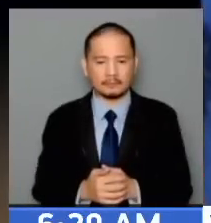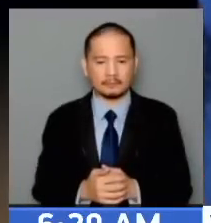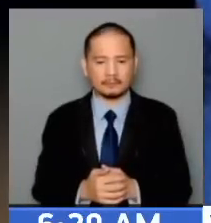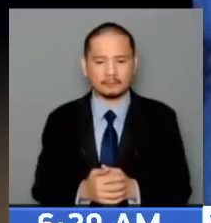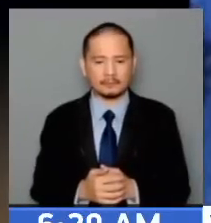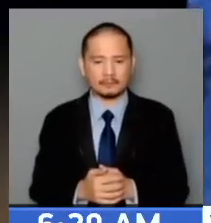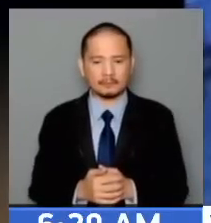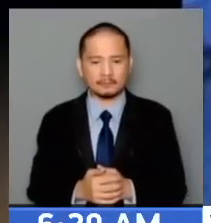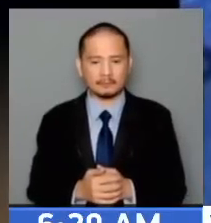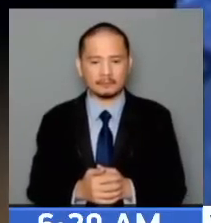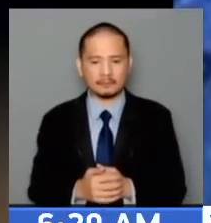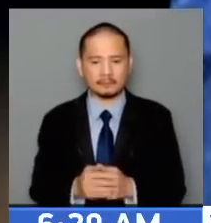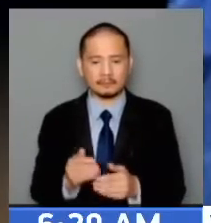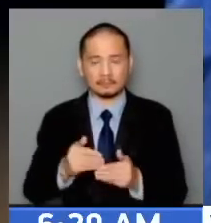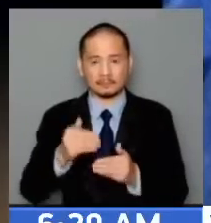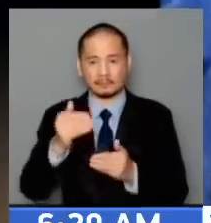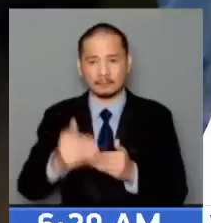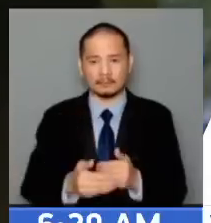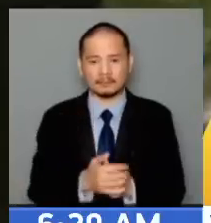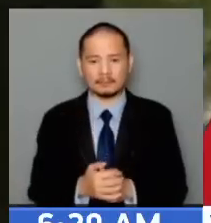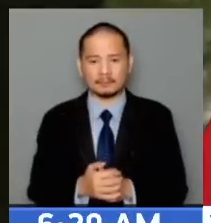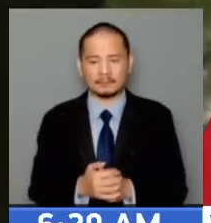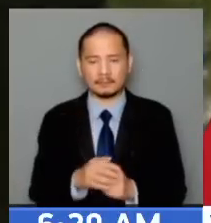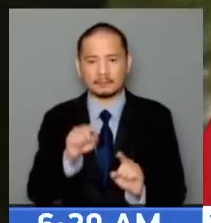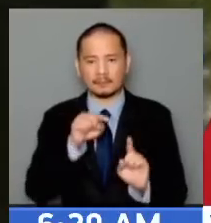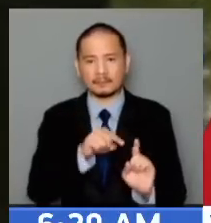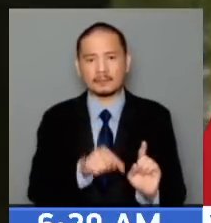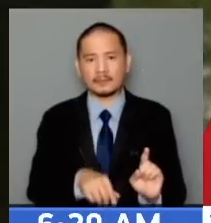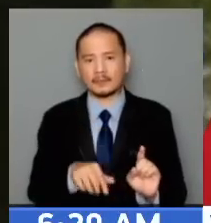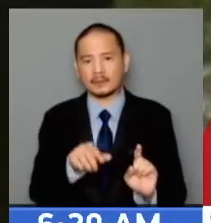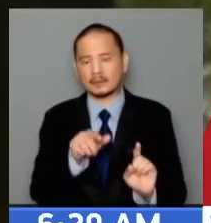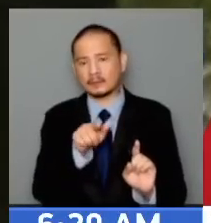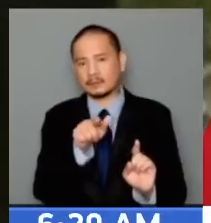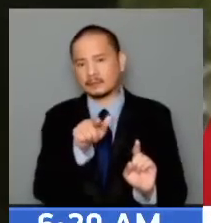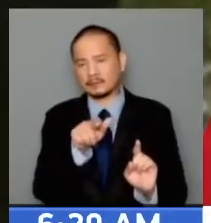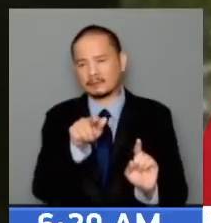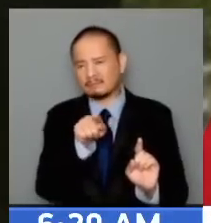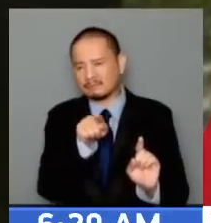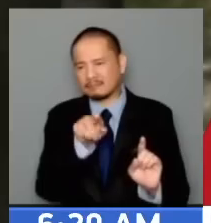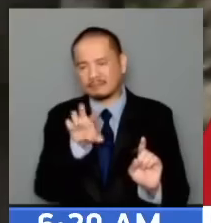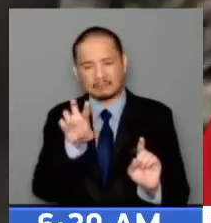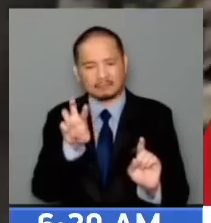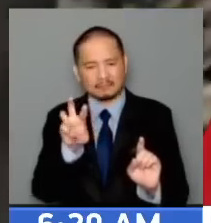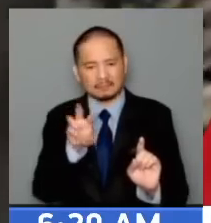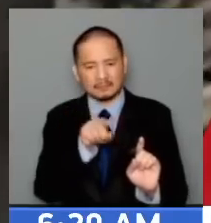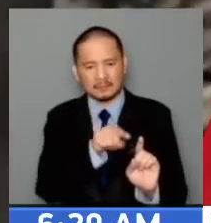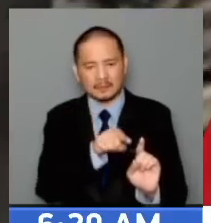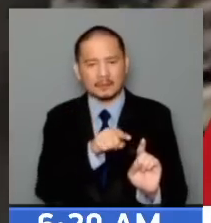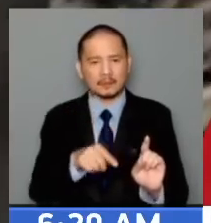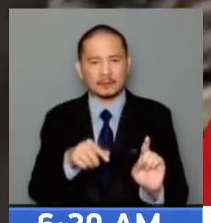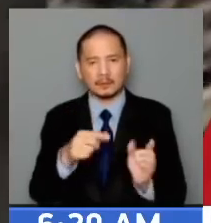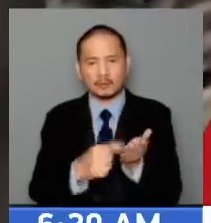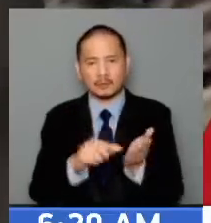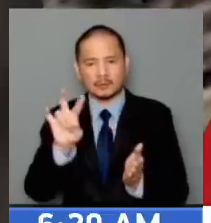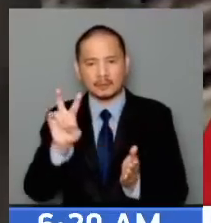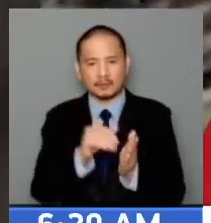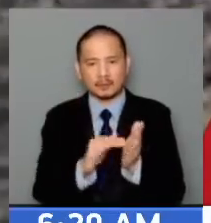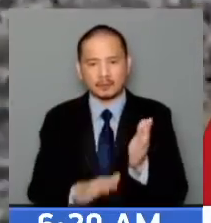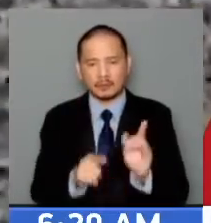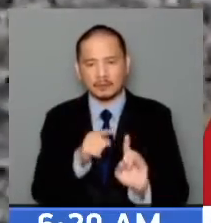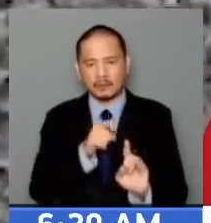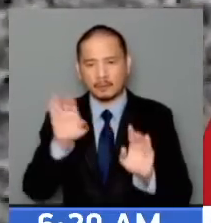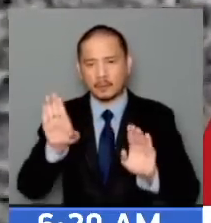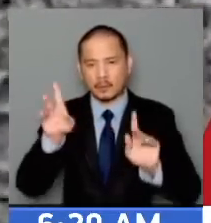Ito ang 16 anyos na si Arlene Maniag, isang grade 7 student sa Lantapan, Bukidnon. Natagpuan siyang patay sa isang